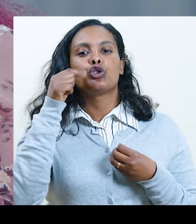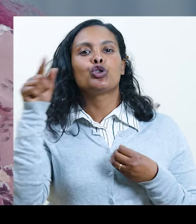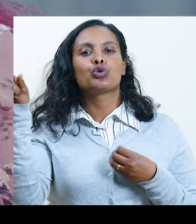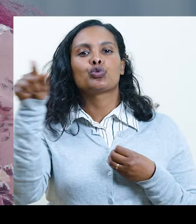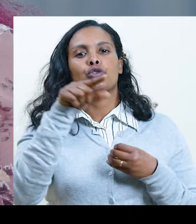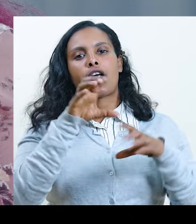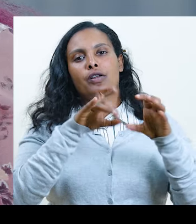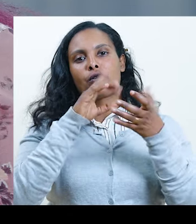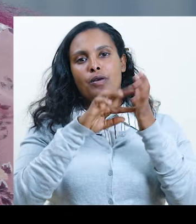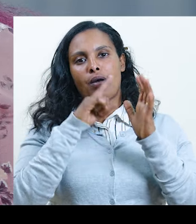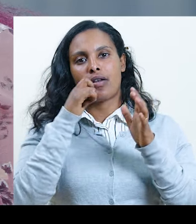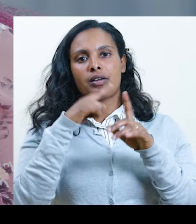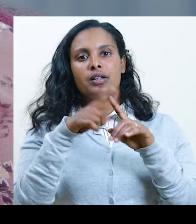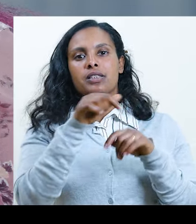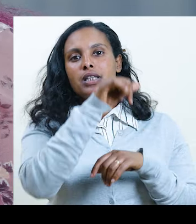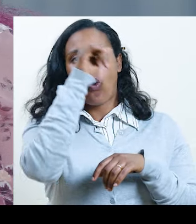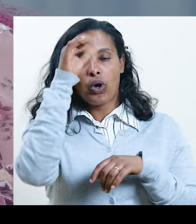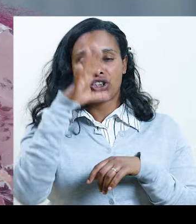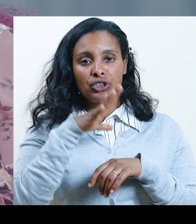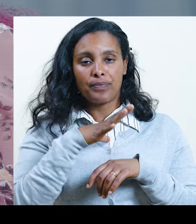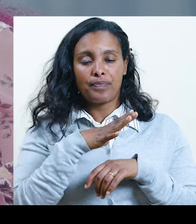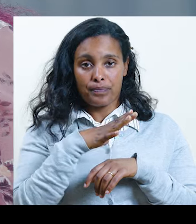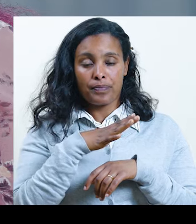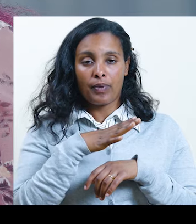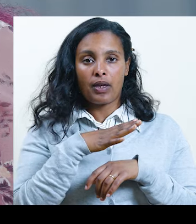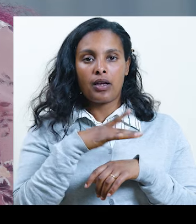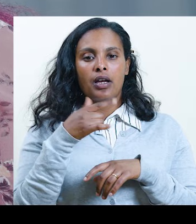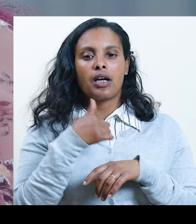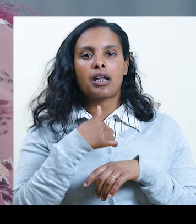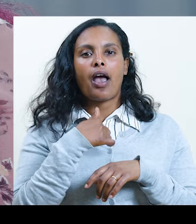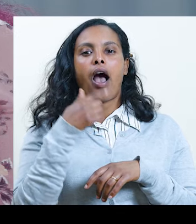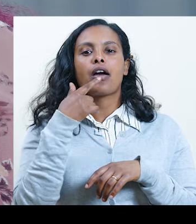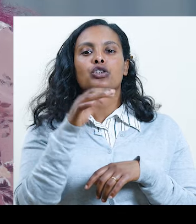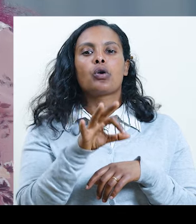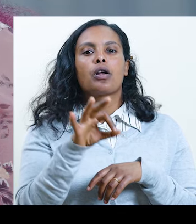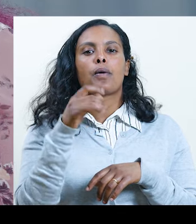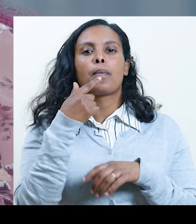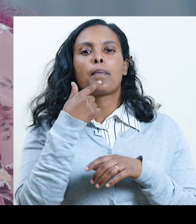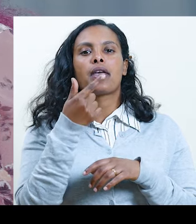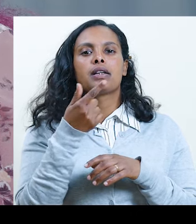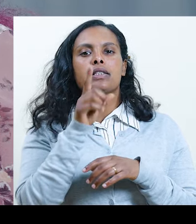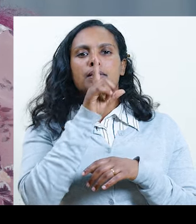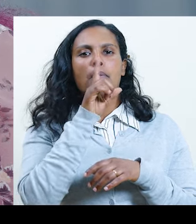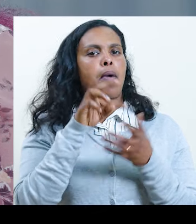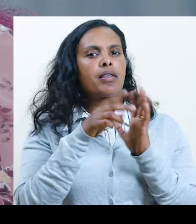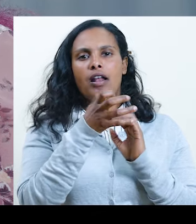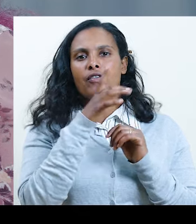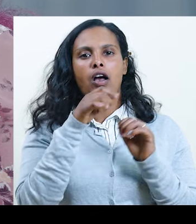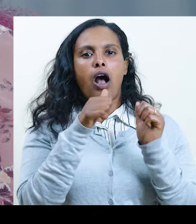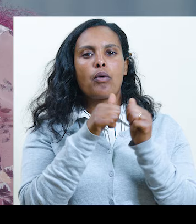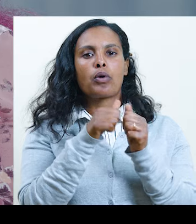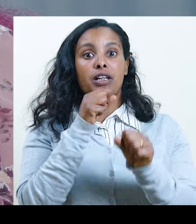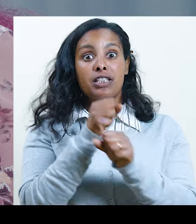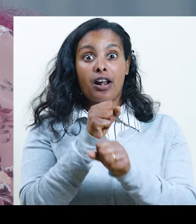እነሱ ስላደረጉልኝ መልካምነት። ግን ሰዎች እኔ አግኝቻለሁ ብዬ ዝም ማለት አልፈለኩም